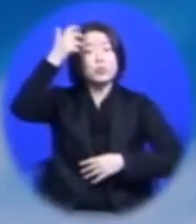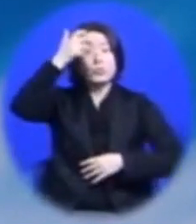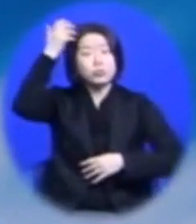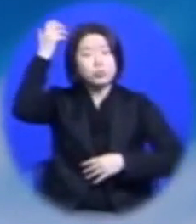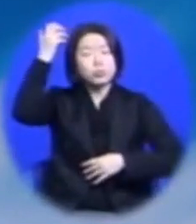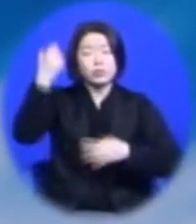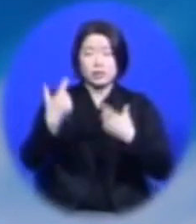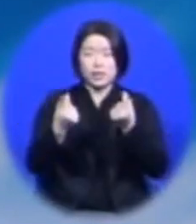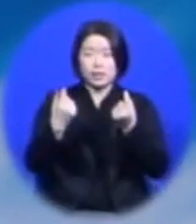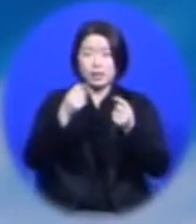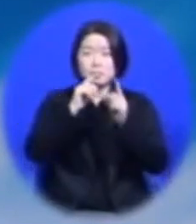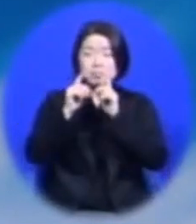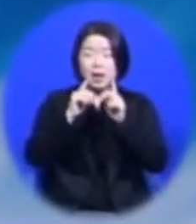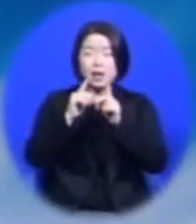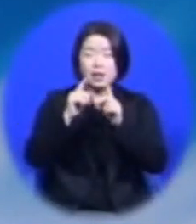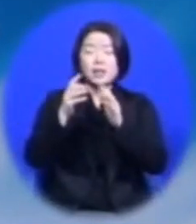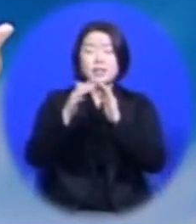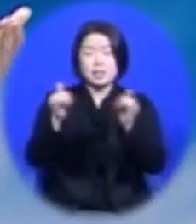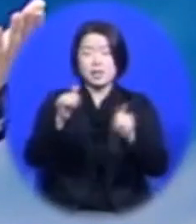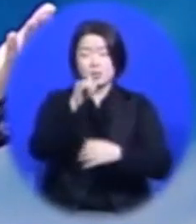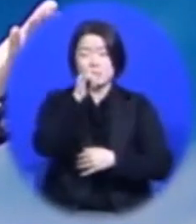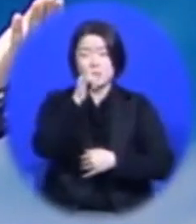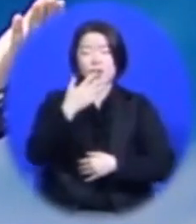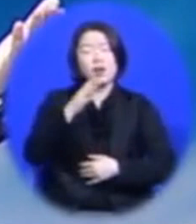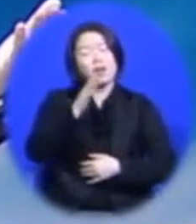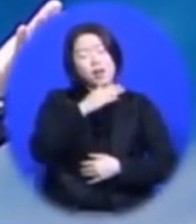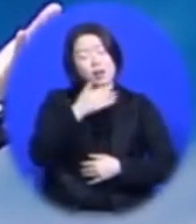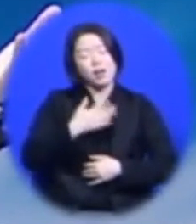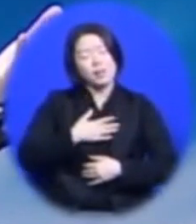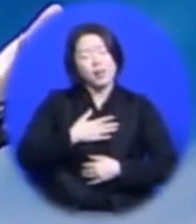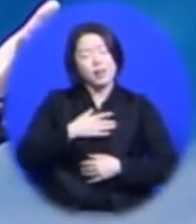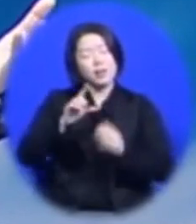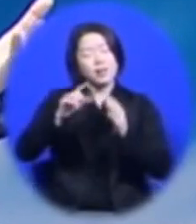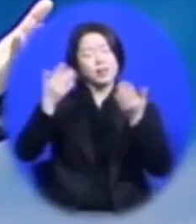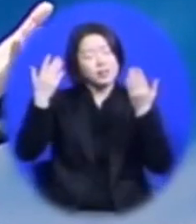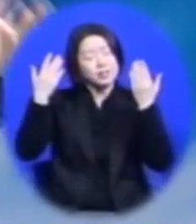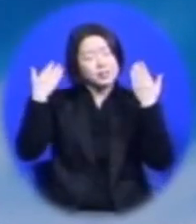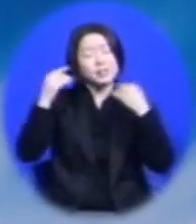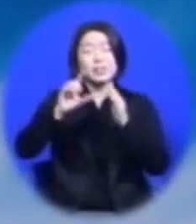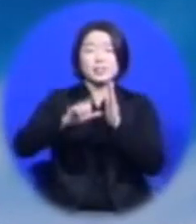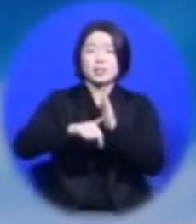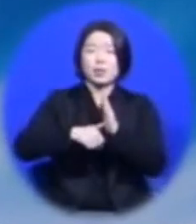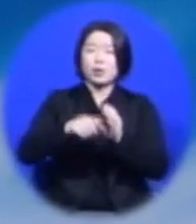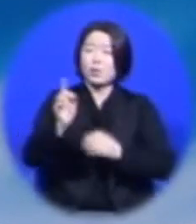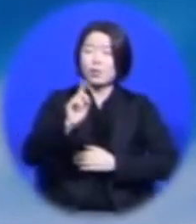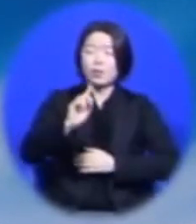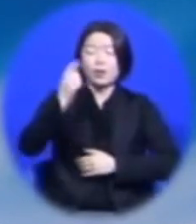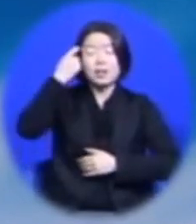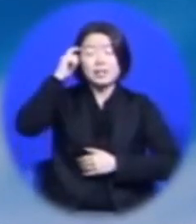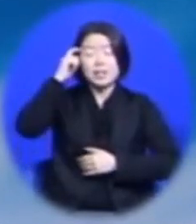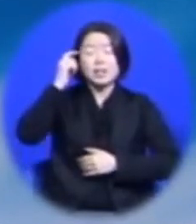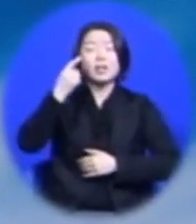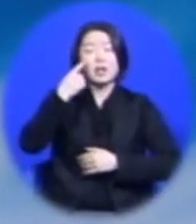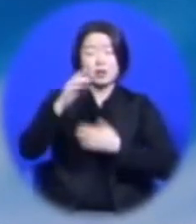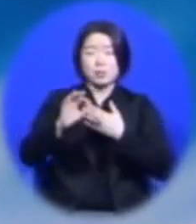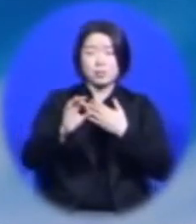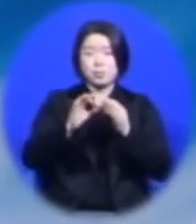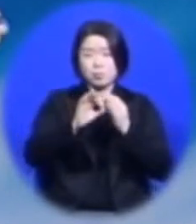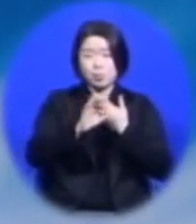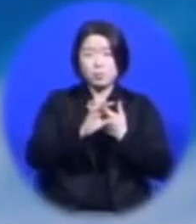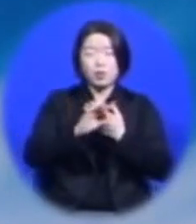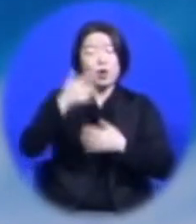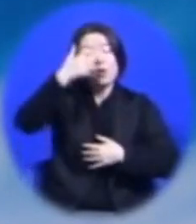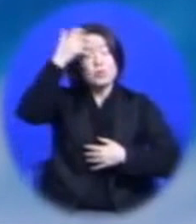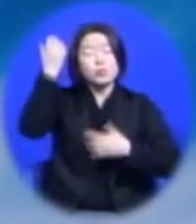하시는 분들이 있으세요. 야, 내가 지난 세월을 어떻게 살았는지 돌아보니까 정말 꿈 같아.